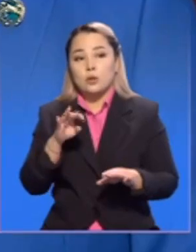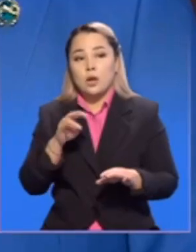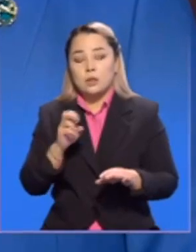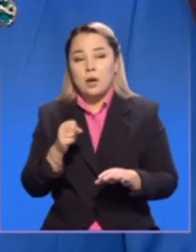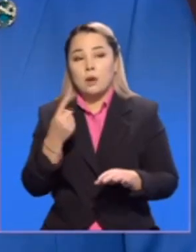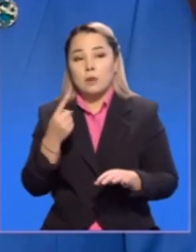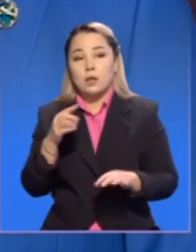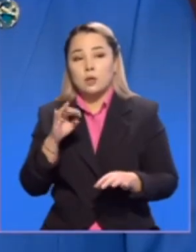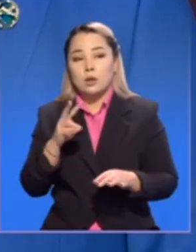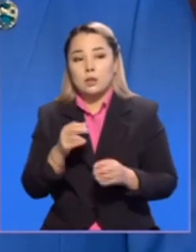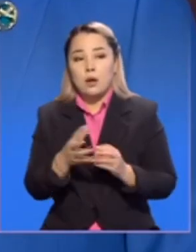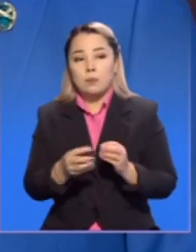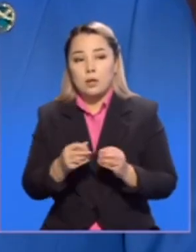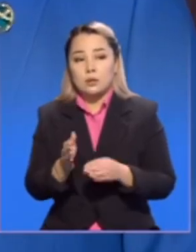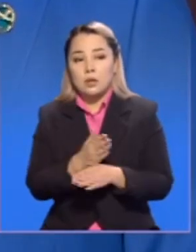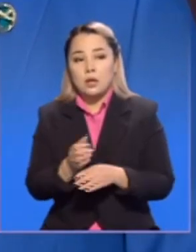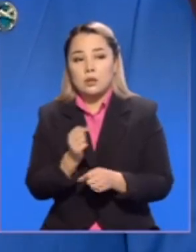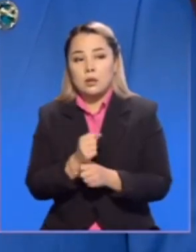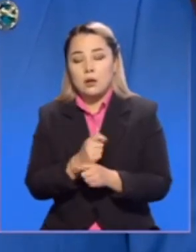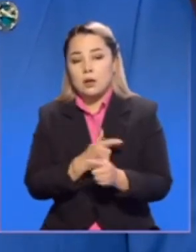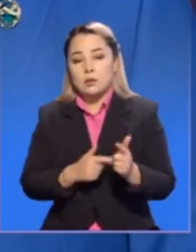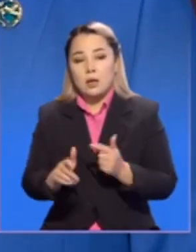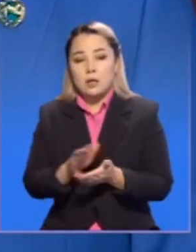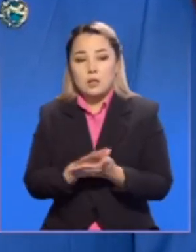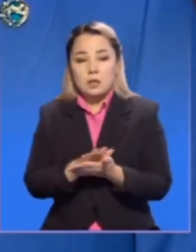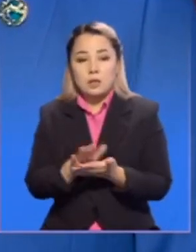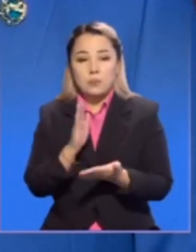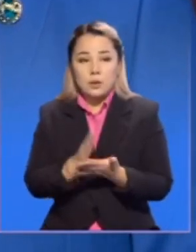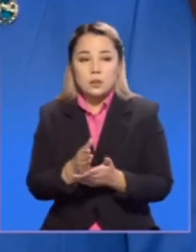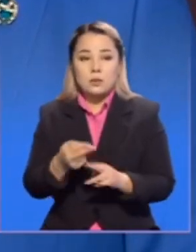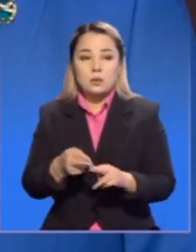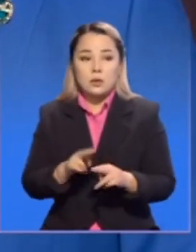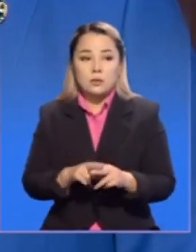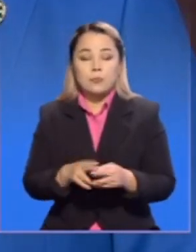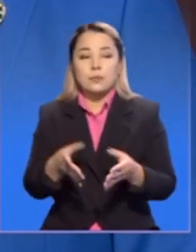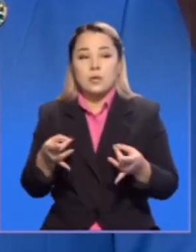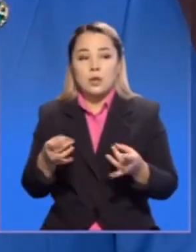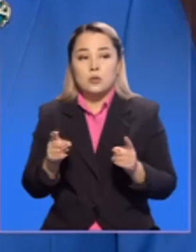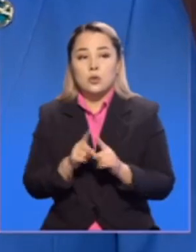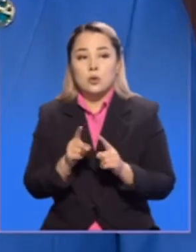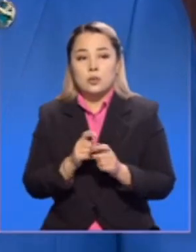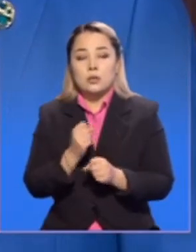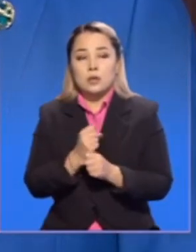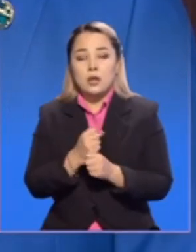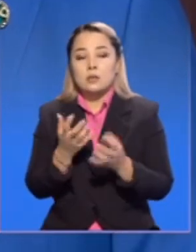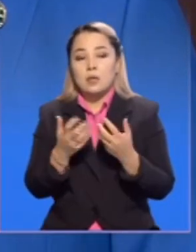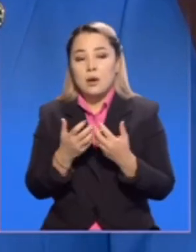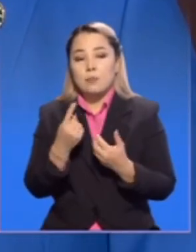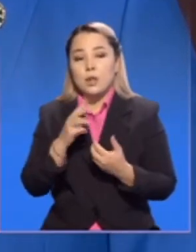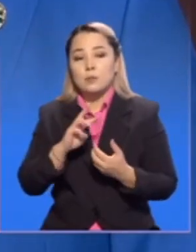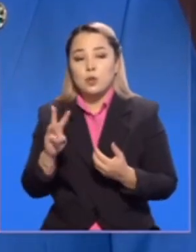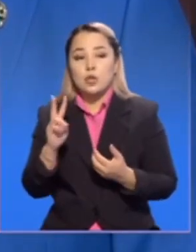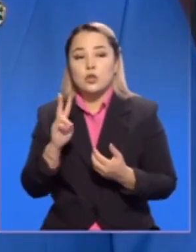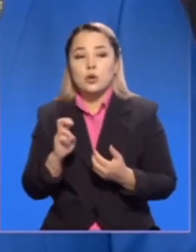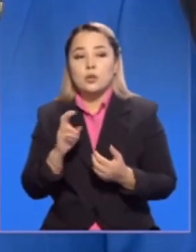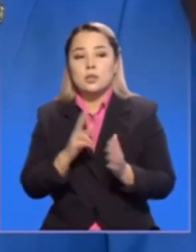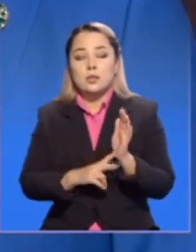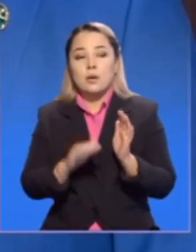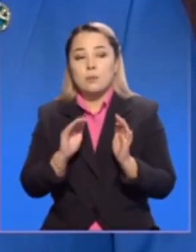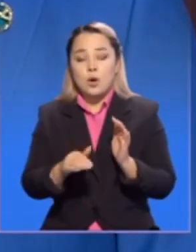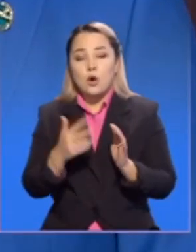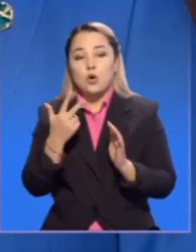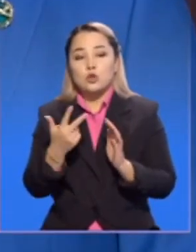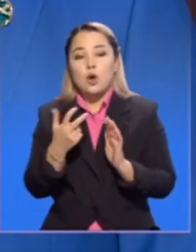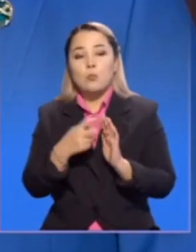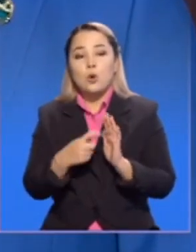1 тонна мақта талшығы шығады. Сонда жаңағы егерде шикізат мақтаға есептесеңіз, 1 миллион 280 мыңды 3-ке